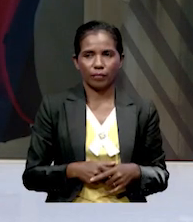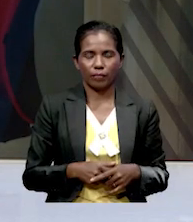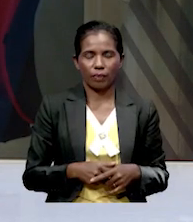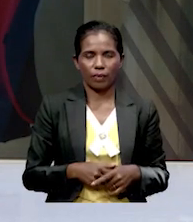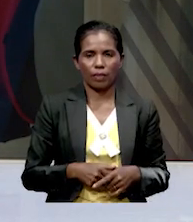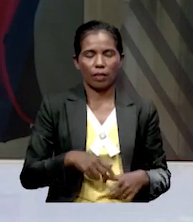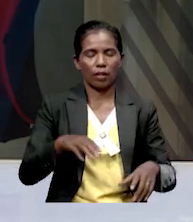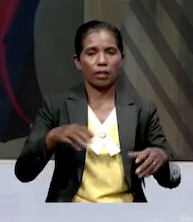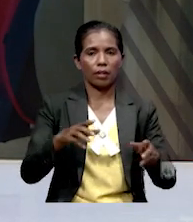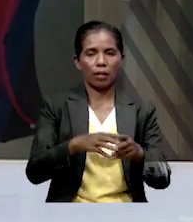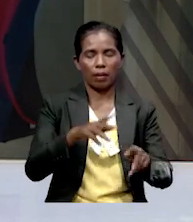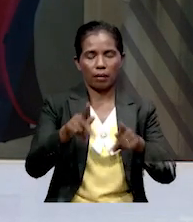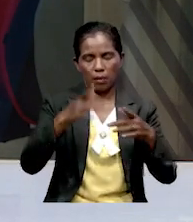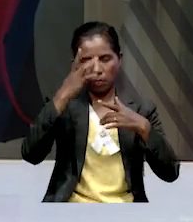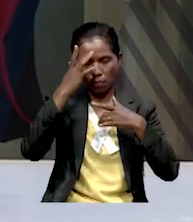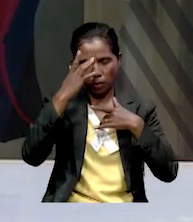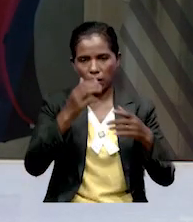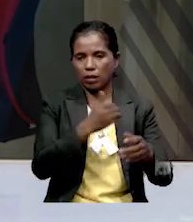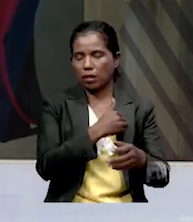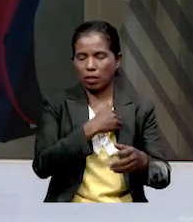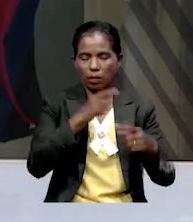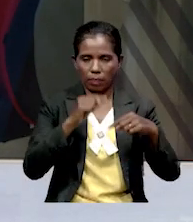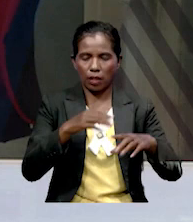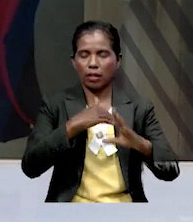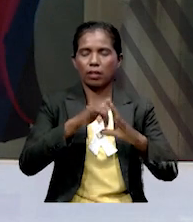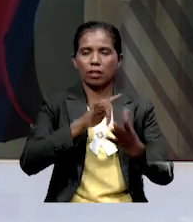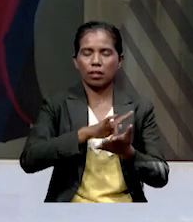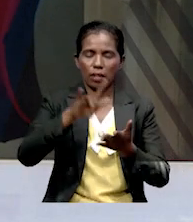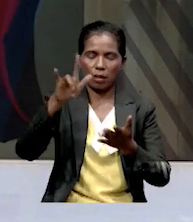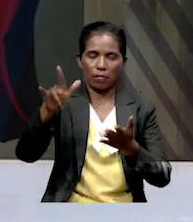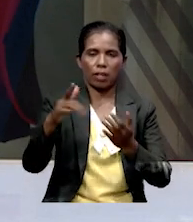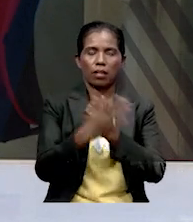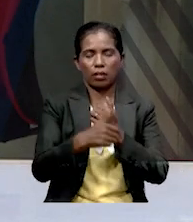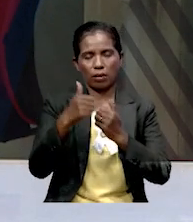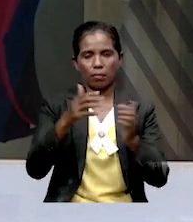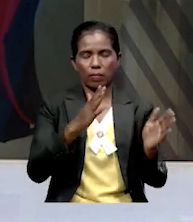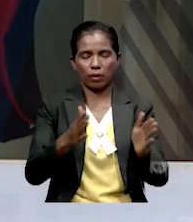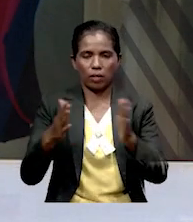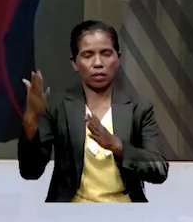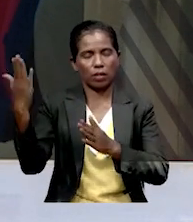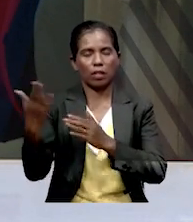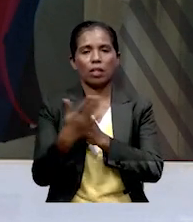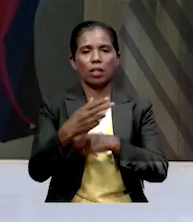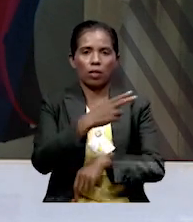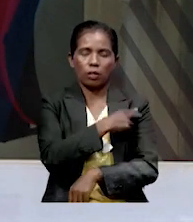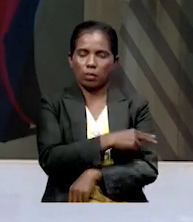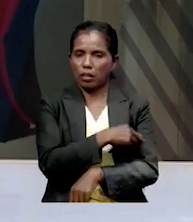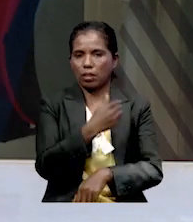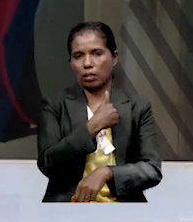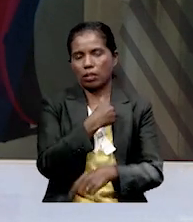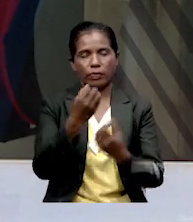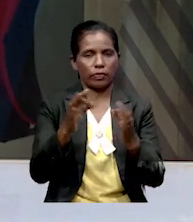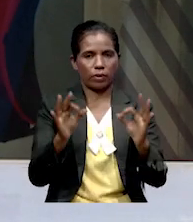Paciente Jorginho de Jesus sedauk bele transfere barai liur tama prosesu sira i hospital sedauk hotoh.